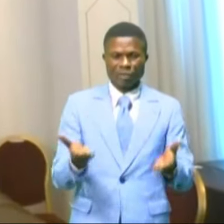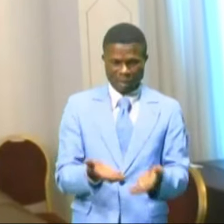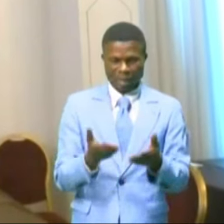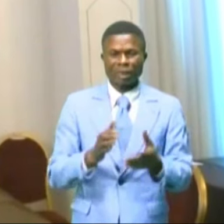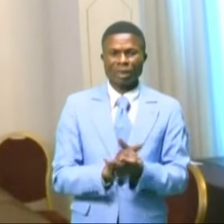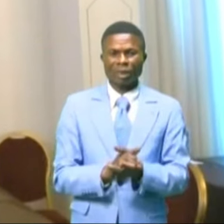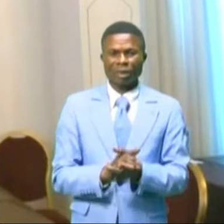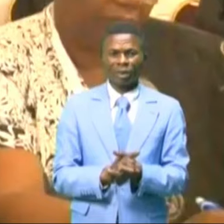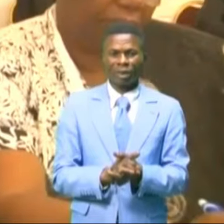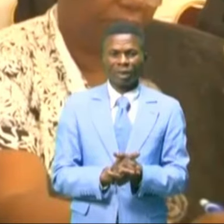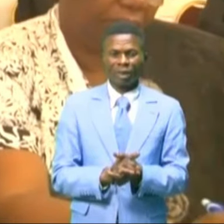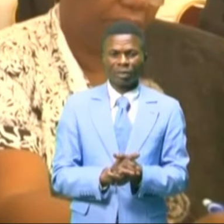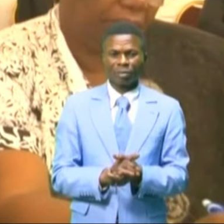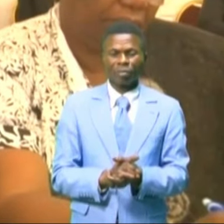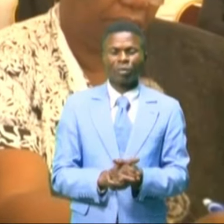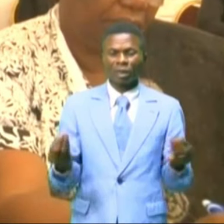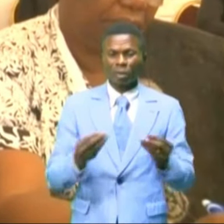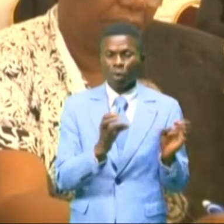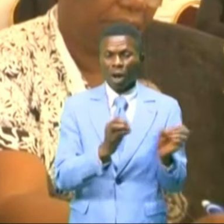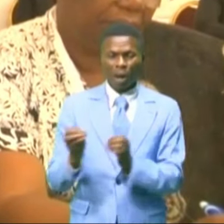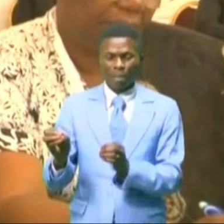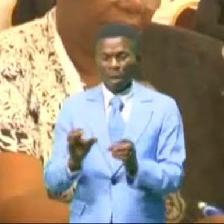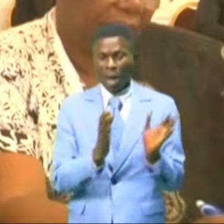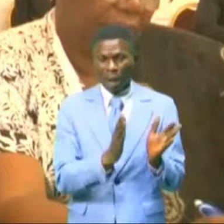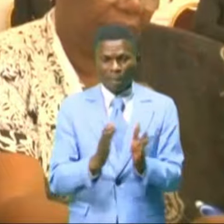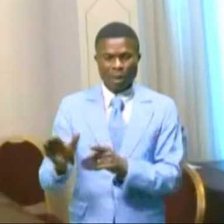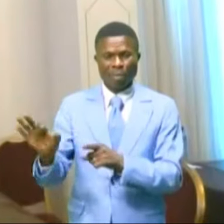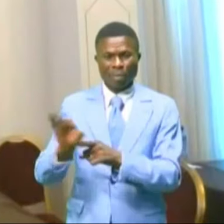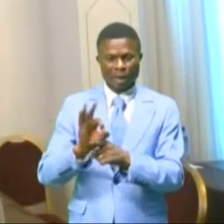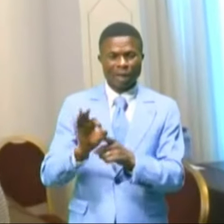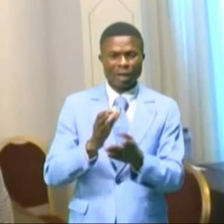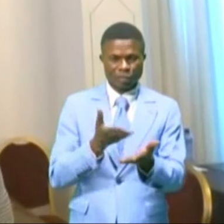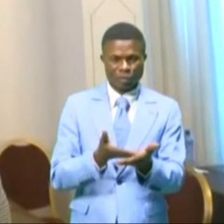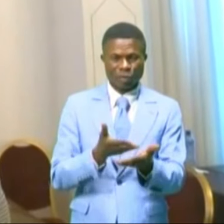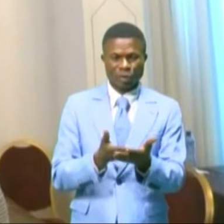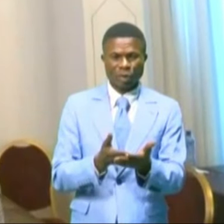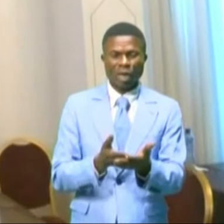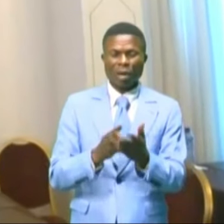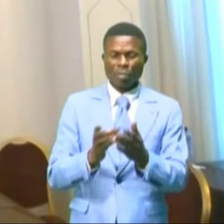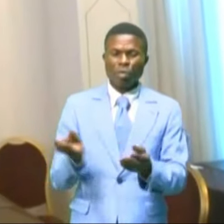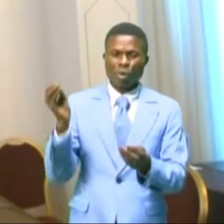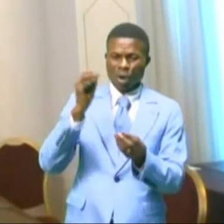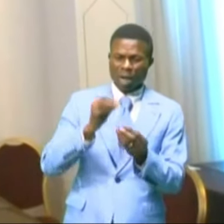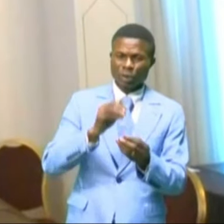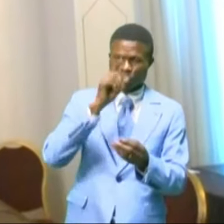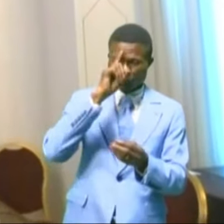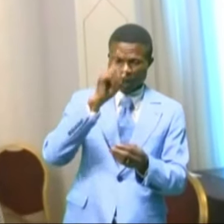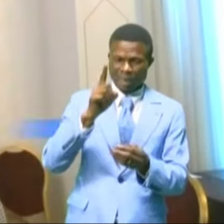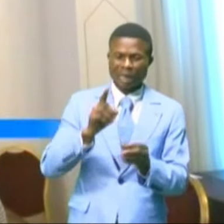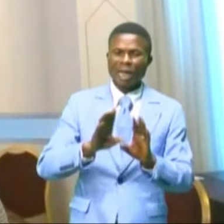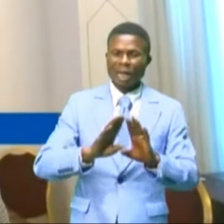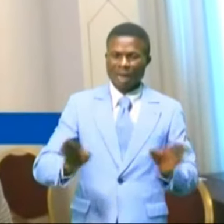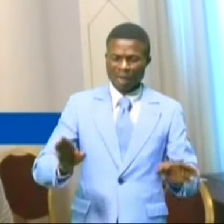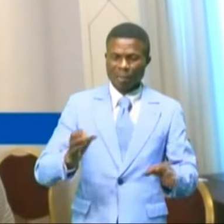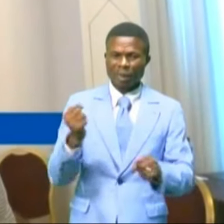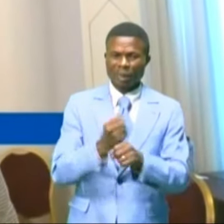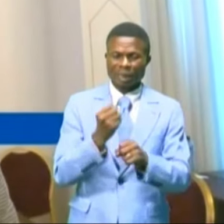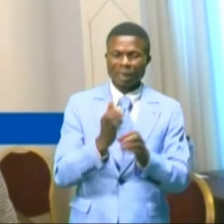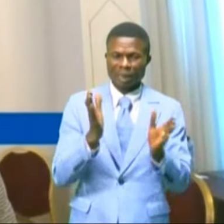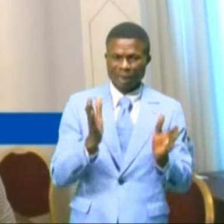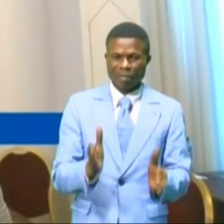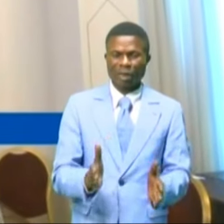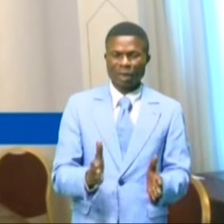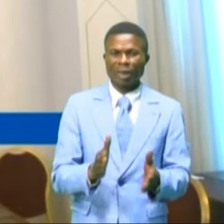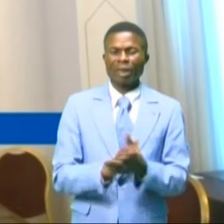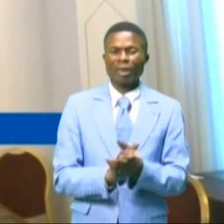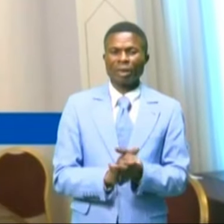dans le cadre du droit de l'Union européenne pour essayer d'aborder ce phénomène une fois encore de manière très cohérente et